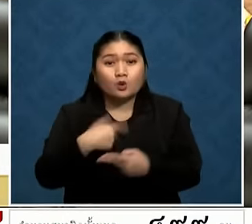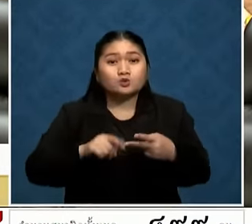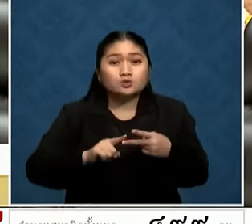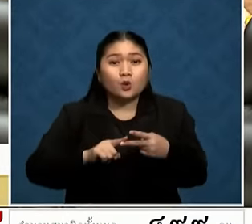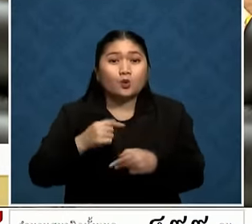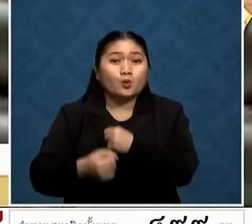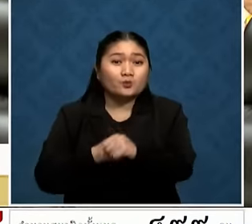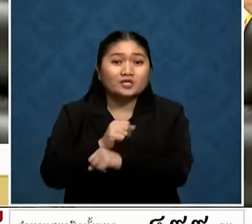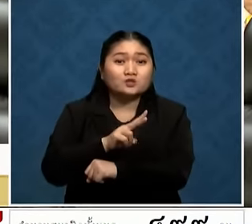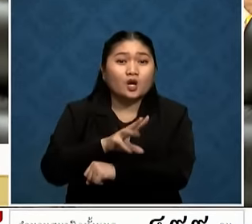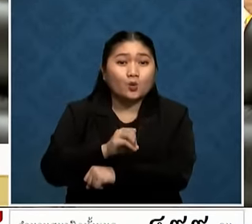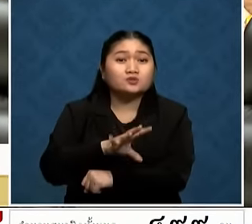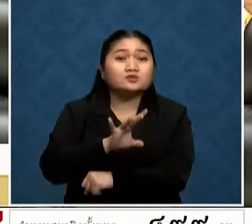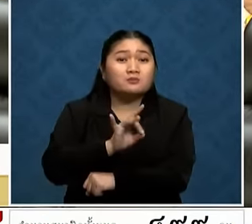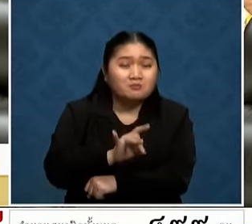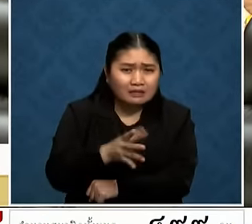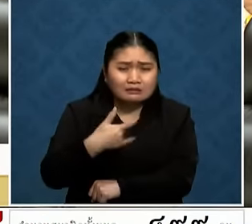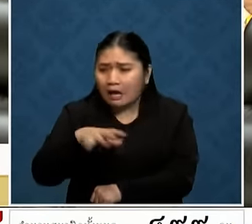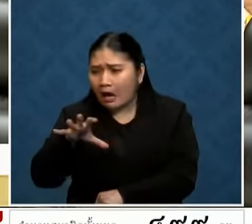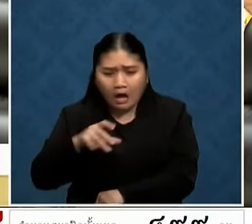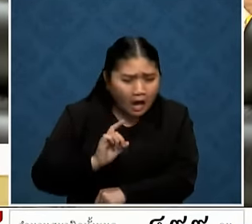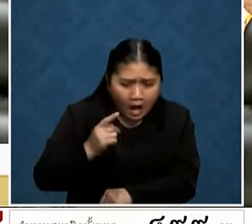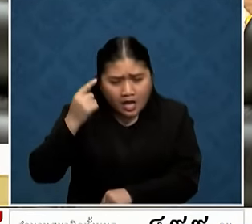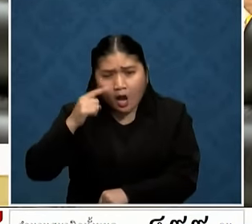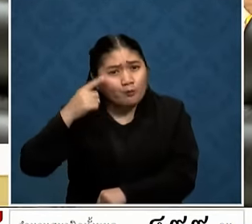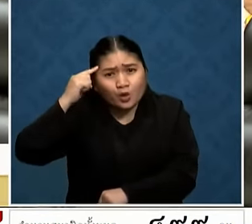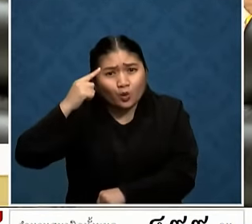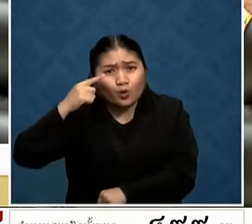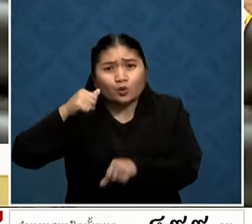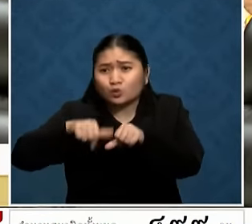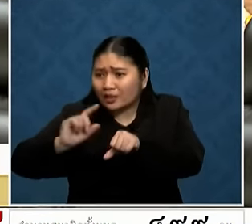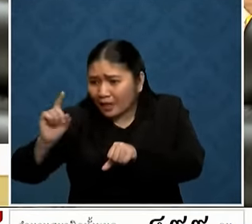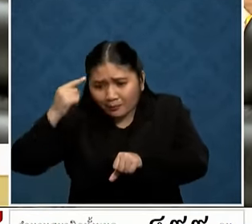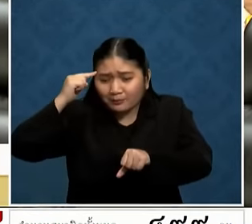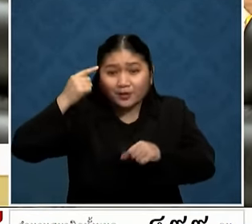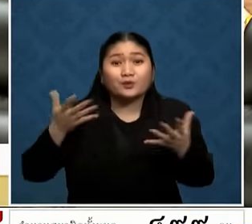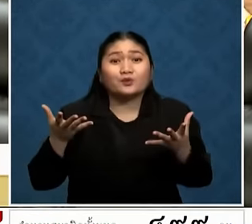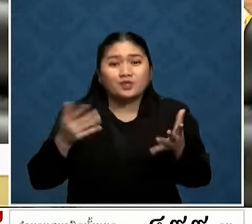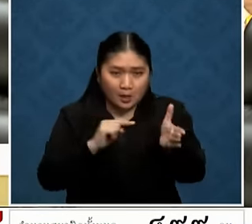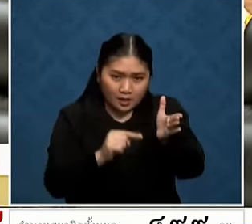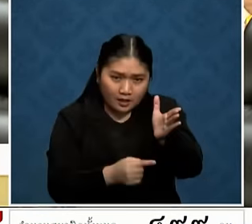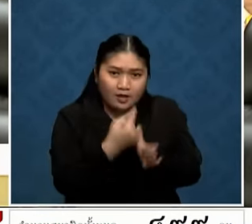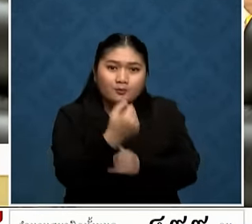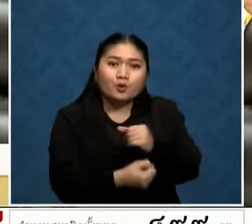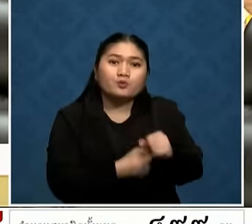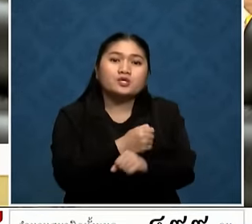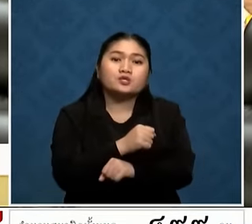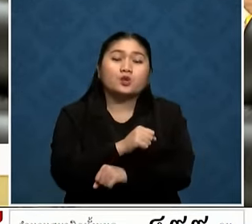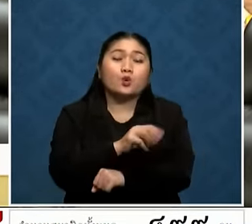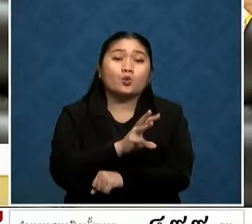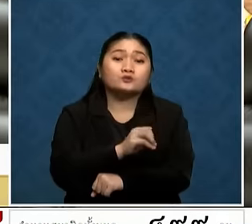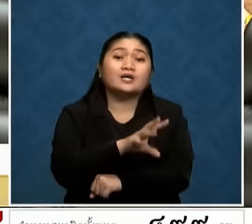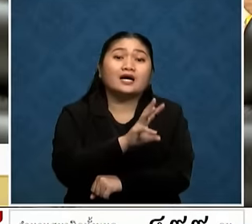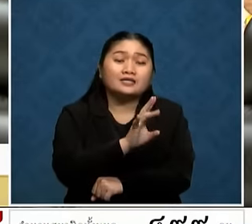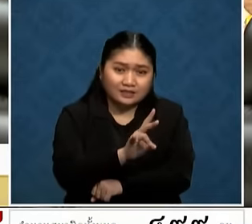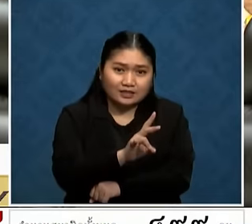68ที่ยังไม่รู้อยู่ไหน1323ล้านขอเริ่มต้นด้วยงบ 67 43,000ล้านที่